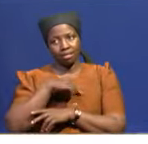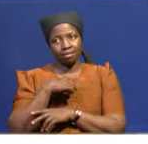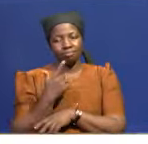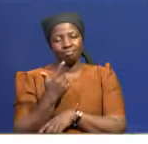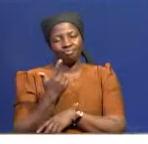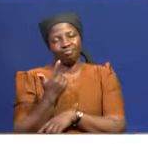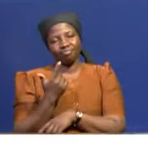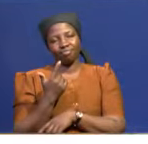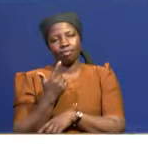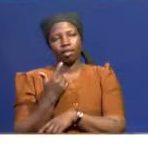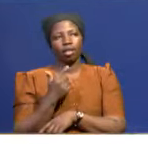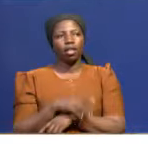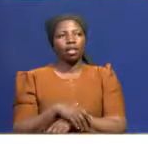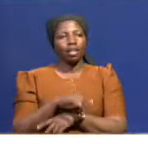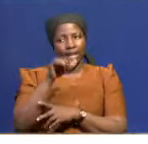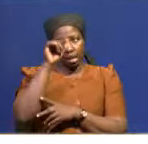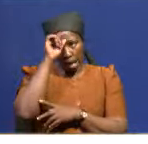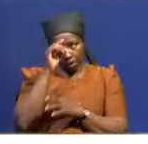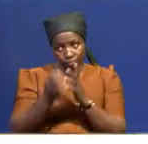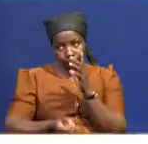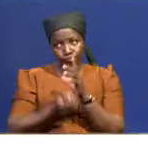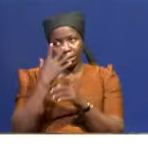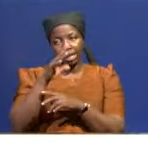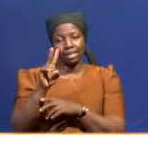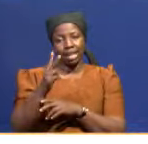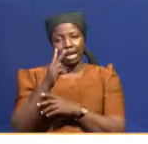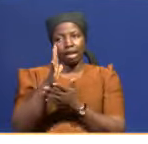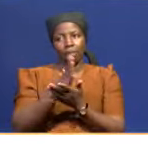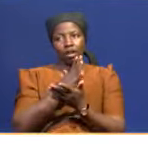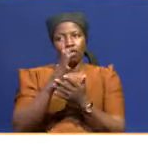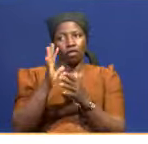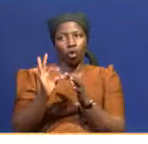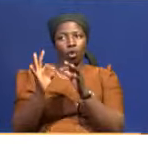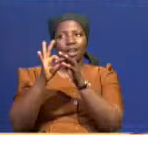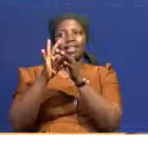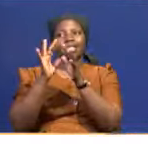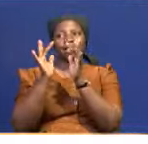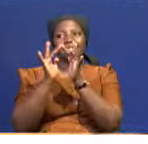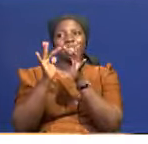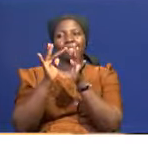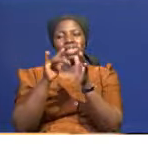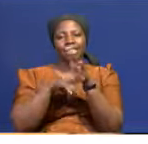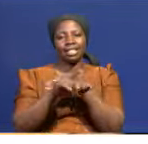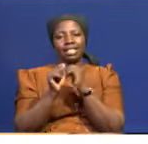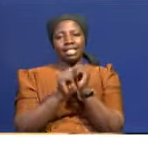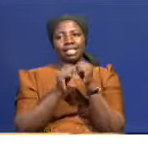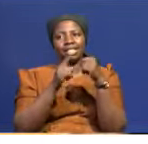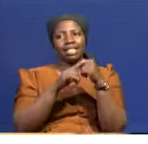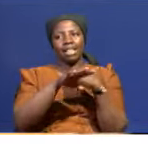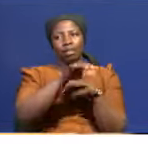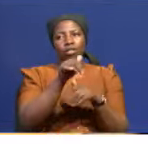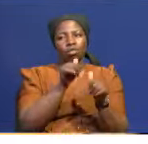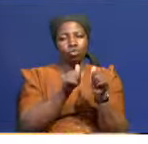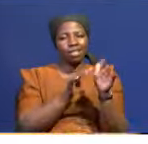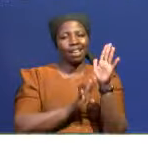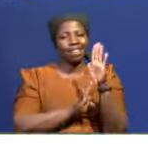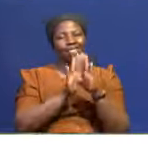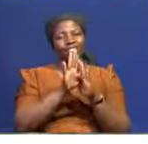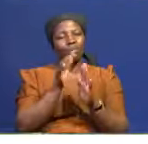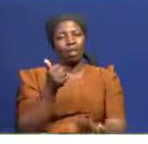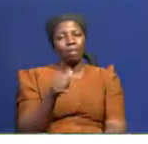Hatimaye serikali imesindua awamu ya pili ya unganishaji wa mtandao katika kaunti 19 zilizosalia nyuma